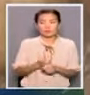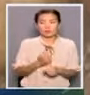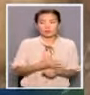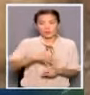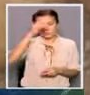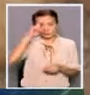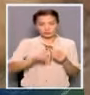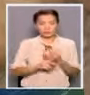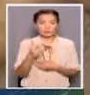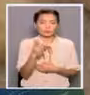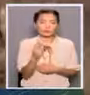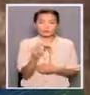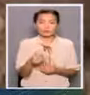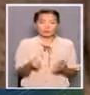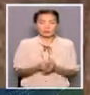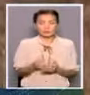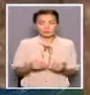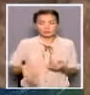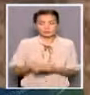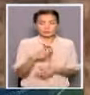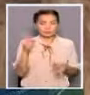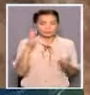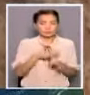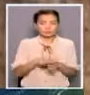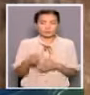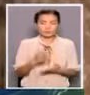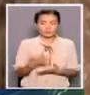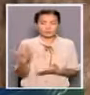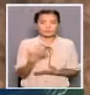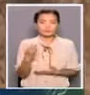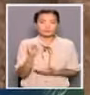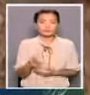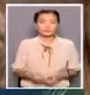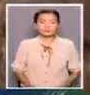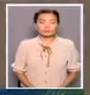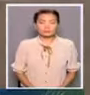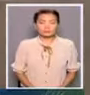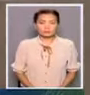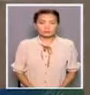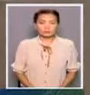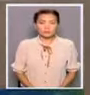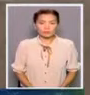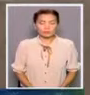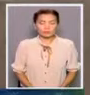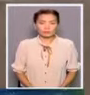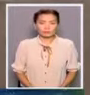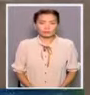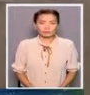берущей начало со 2 века до нашей эры и просуществовавшей до 5 века нашей эры.